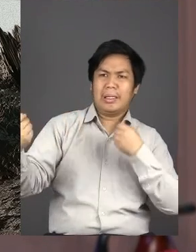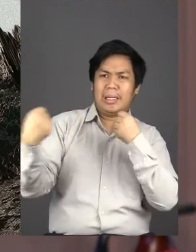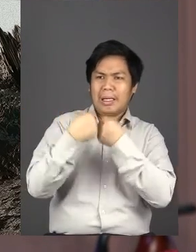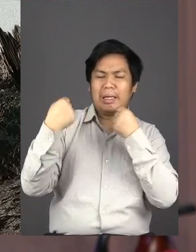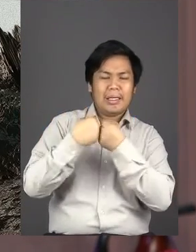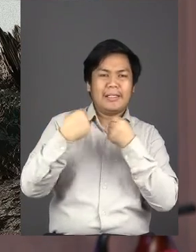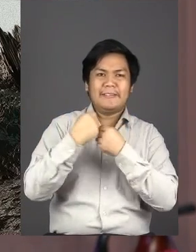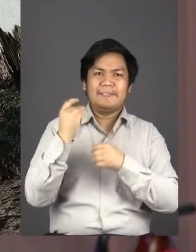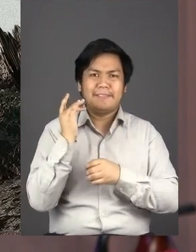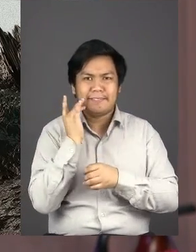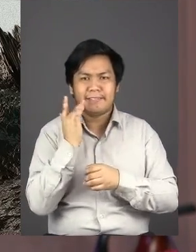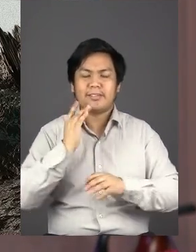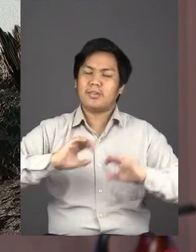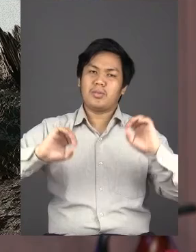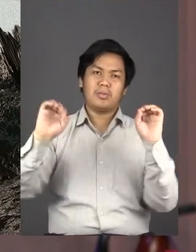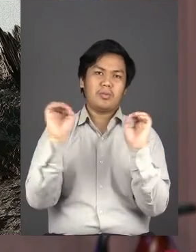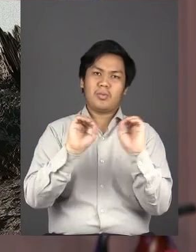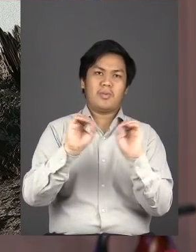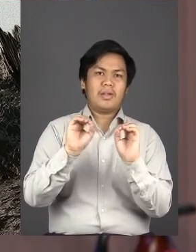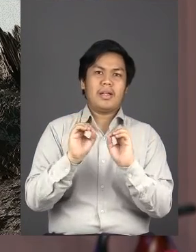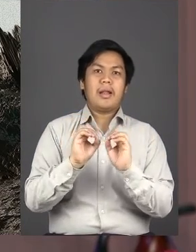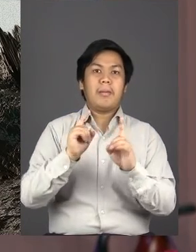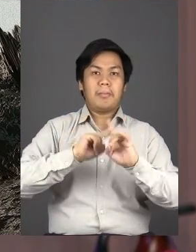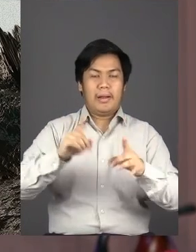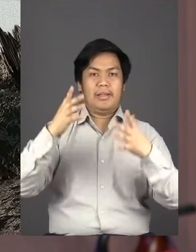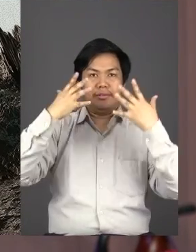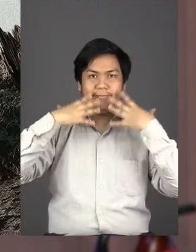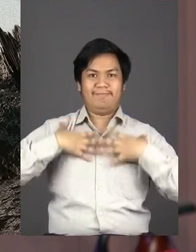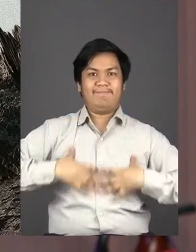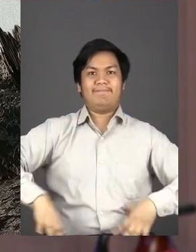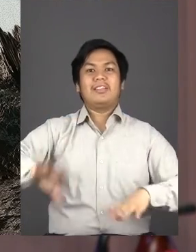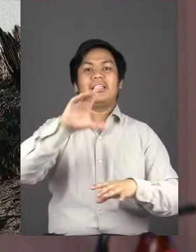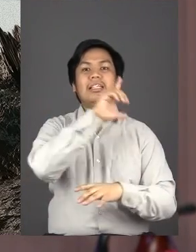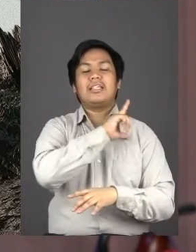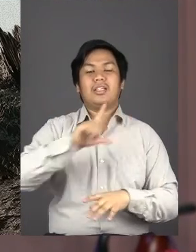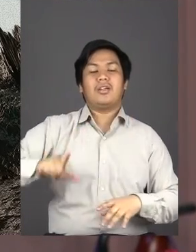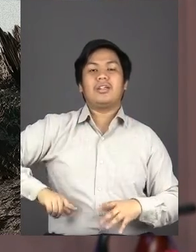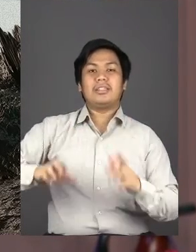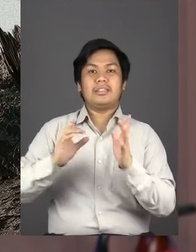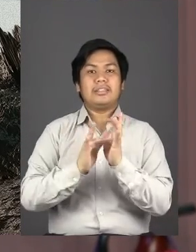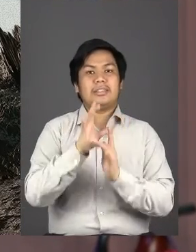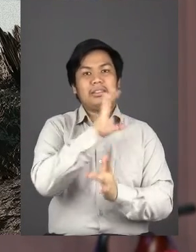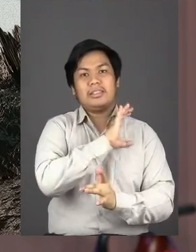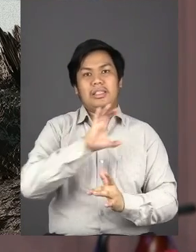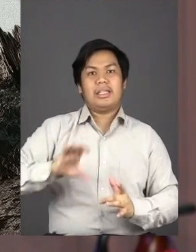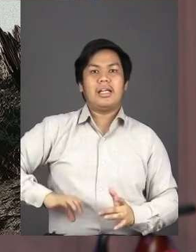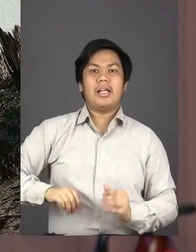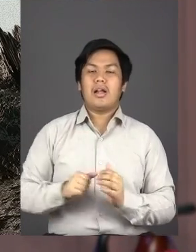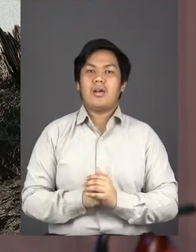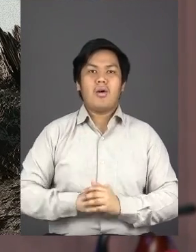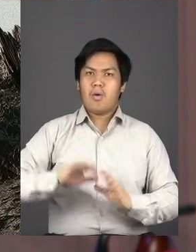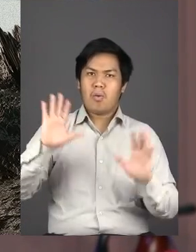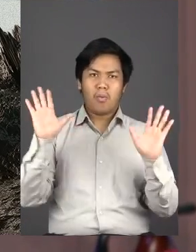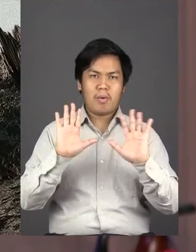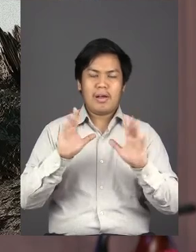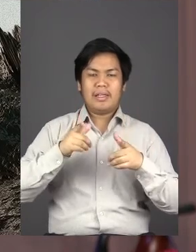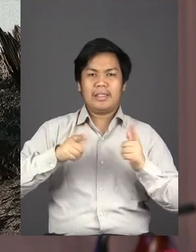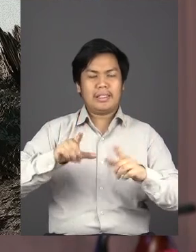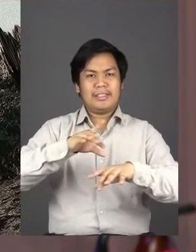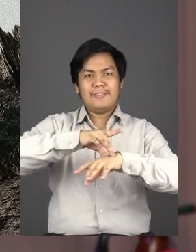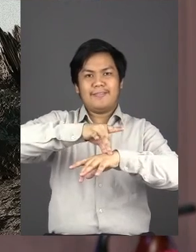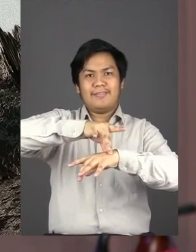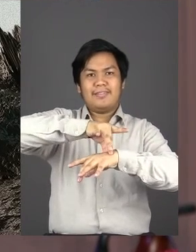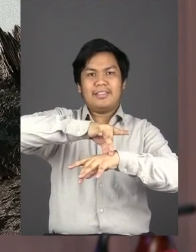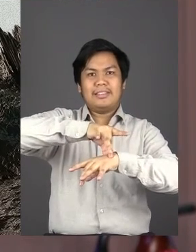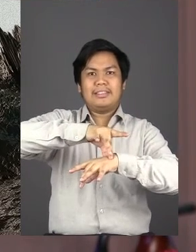jealousy. But put on the Lord Jesus Christ and make no provision for the flesh